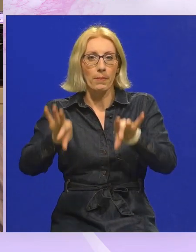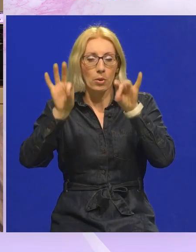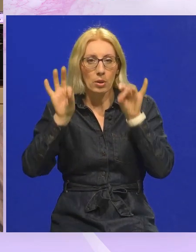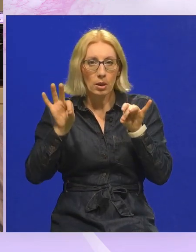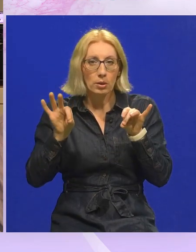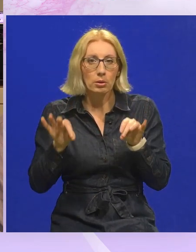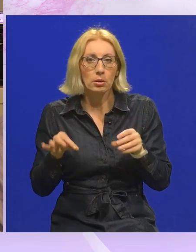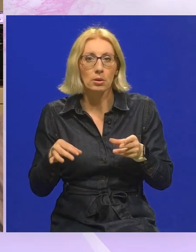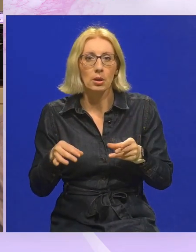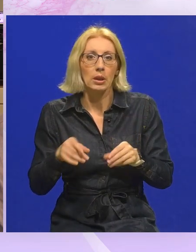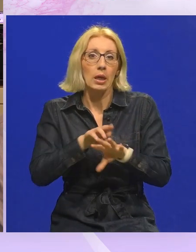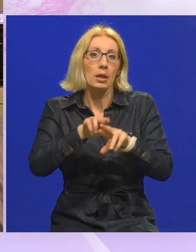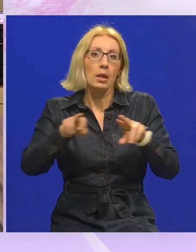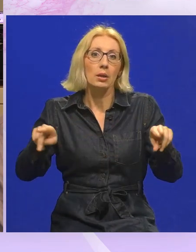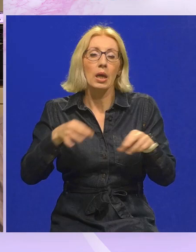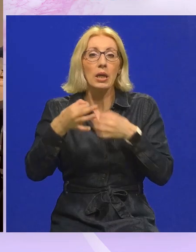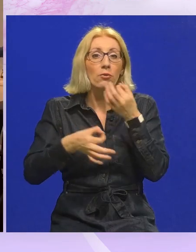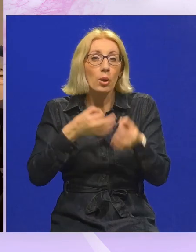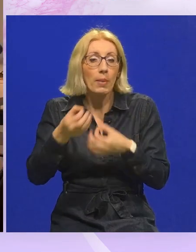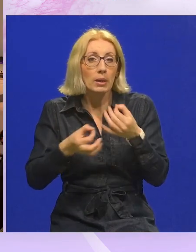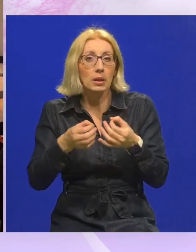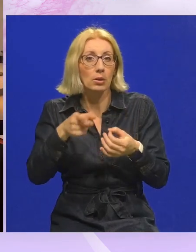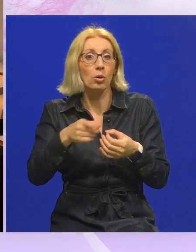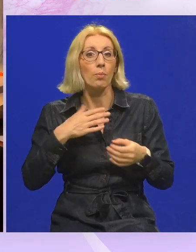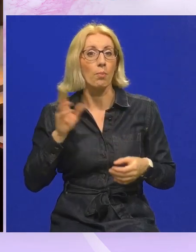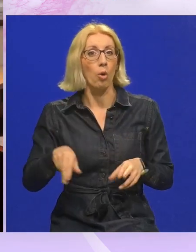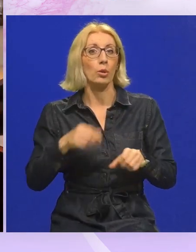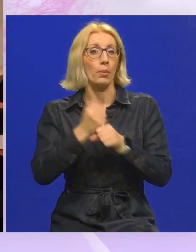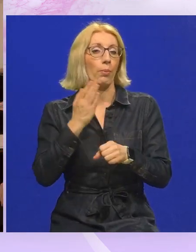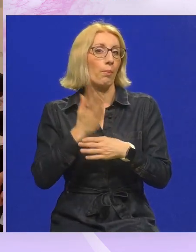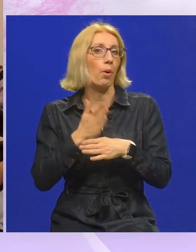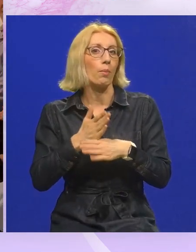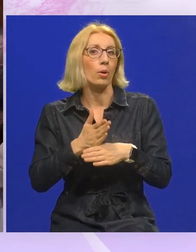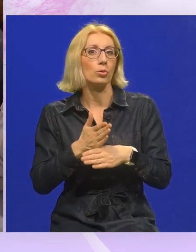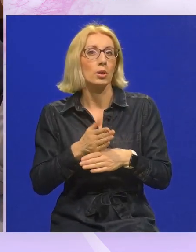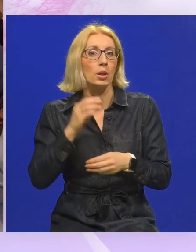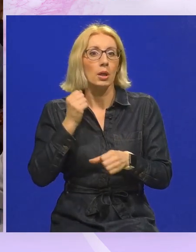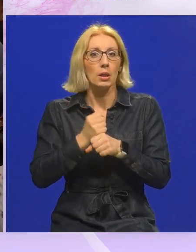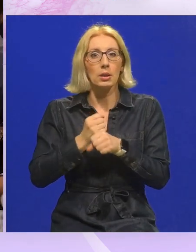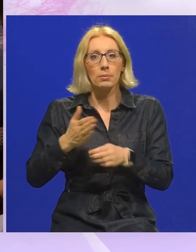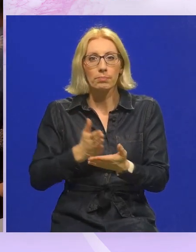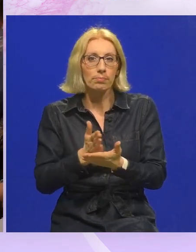dakle različite informacije koje mu u tomu mogu pomoći.